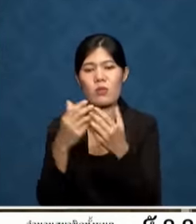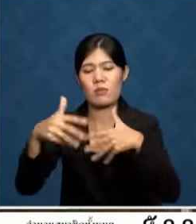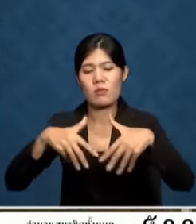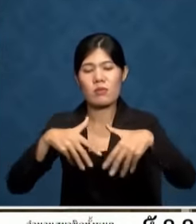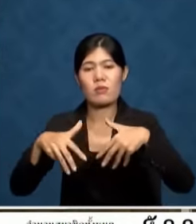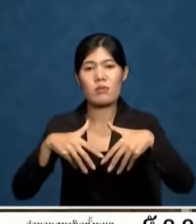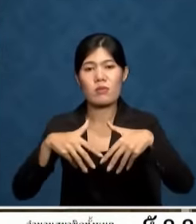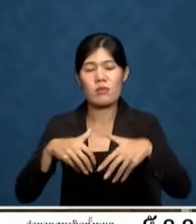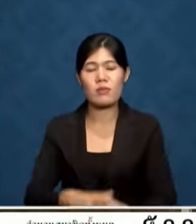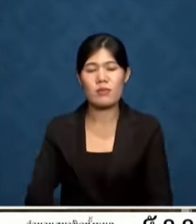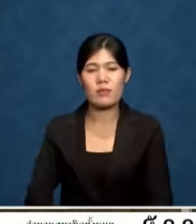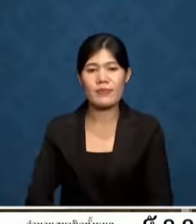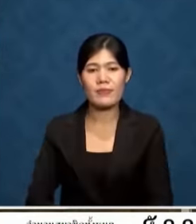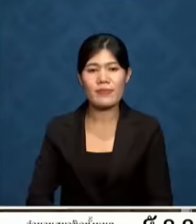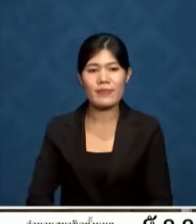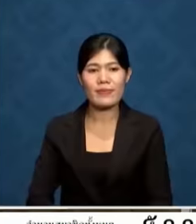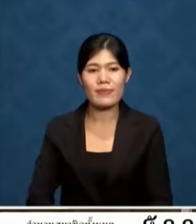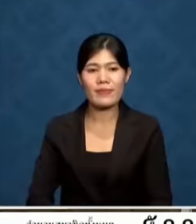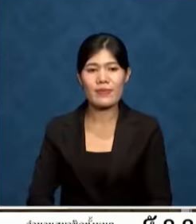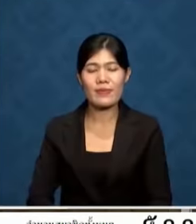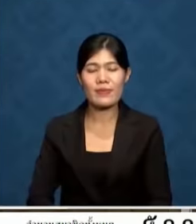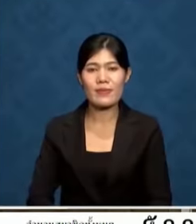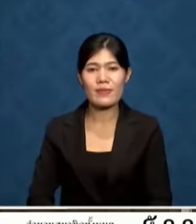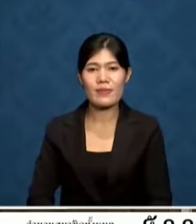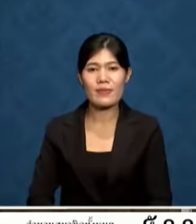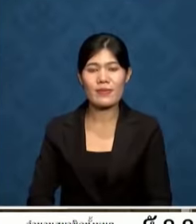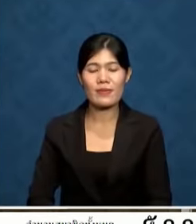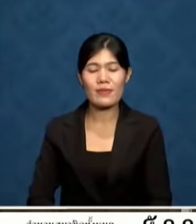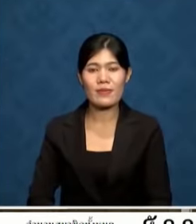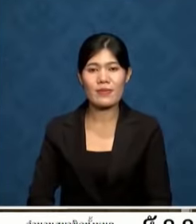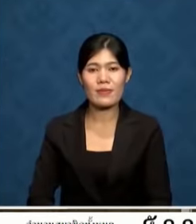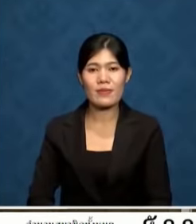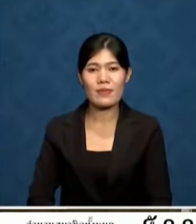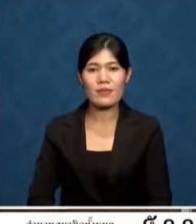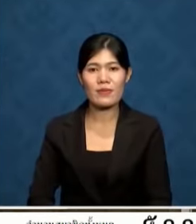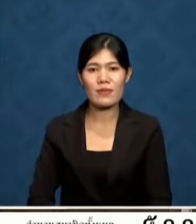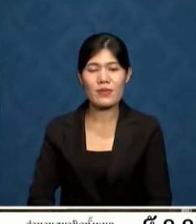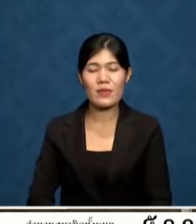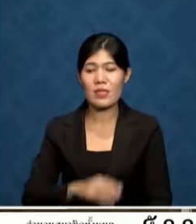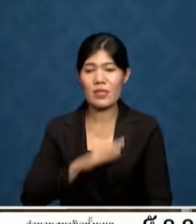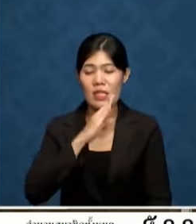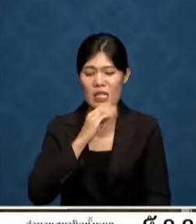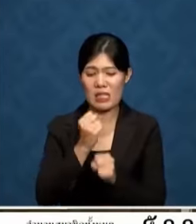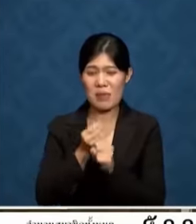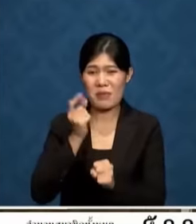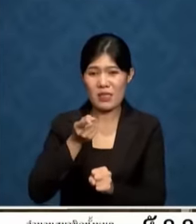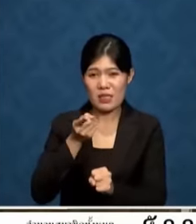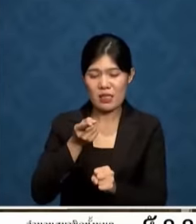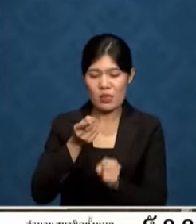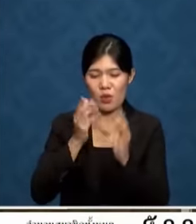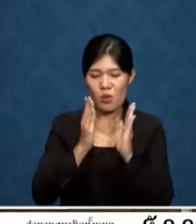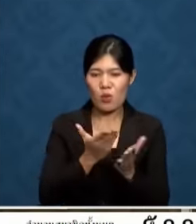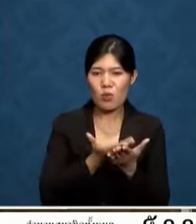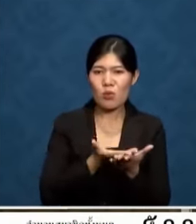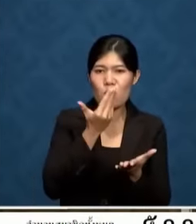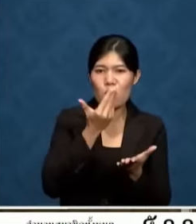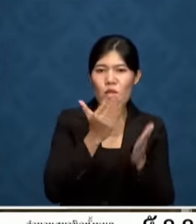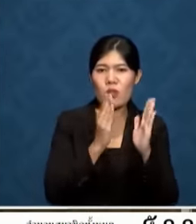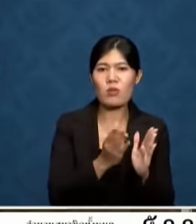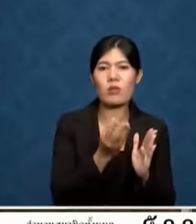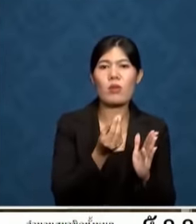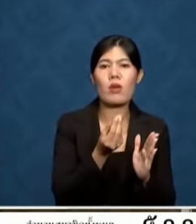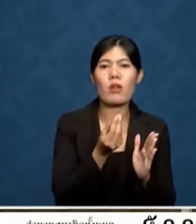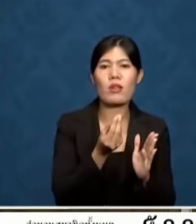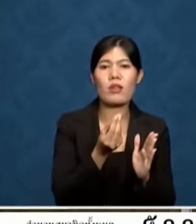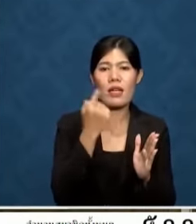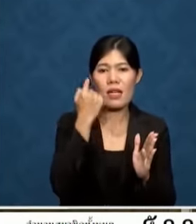เพราะพราะทำเข้าจริงรวยขึ้นกี่คนครับก็รวยขึ้นไม่กี่คนที่ถูก